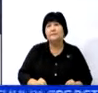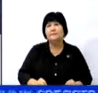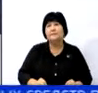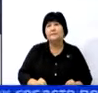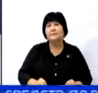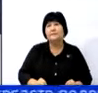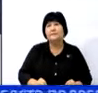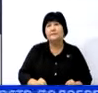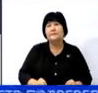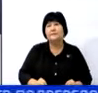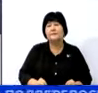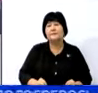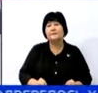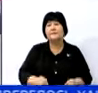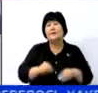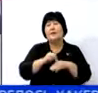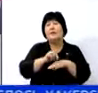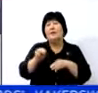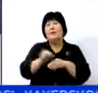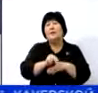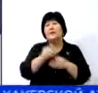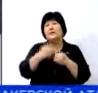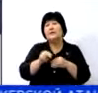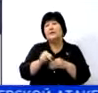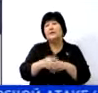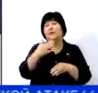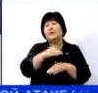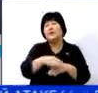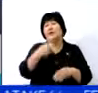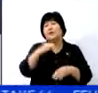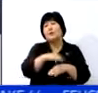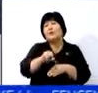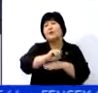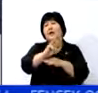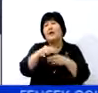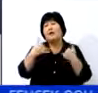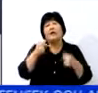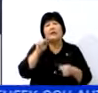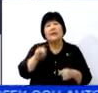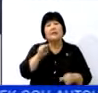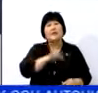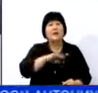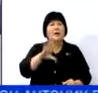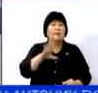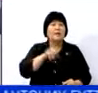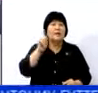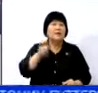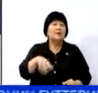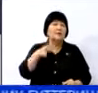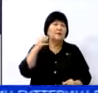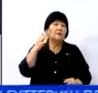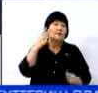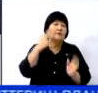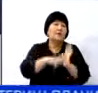киловатт. Проведен средний ремонт всех 5 улиц, 4 улицы освещены. На эти работы были привлечены